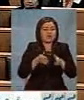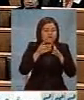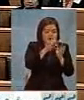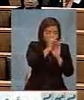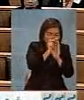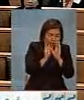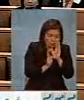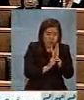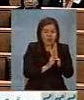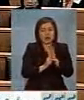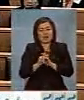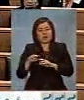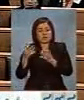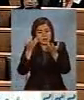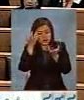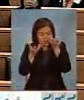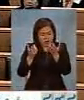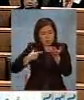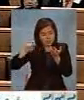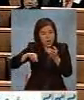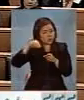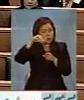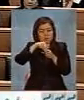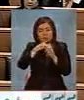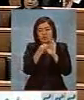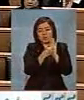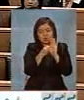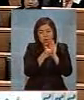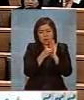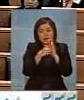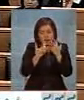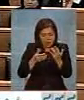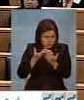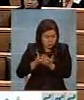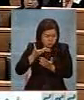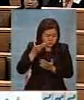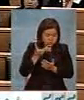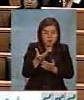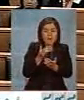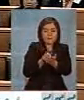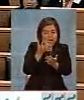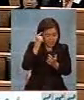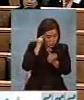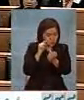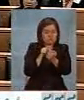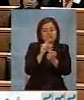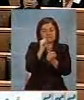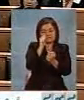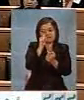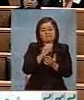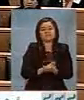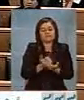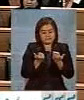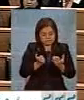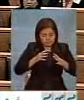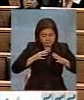ติบริหารตุลาการการจัดงบให้กรุงเทพมหานครอย่างนี้ผมถือว่าเหมาะสมต้องยอมรับ